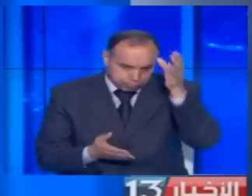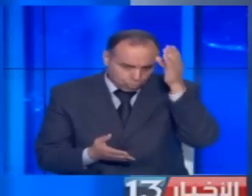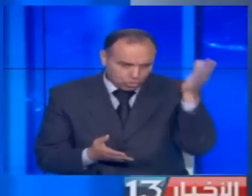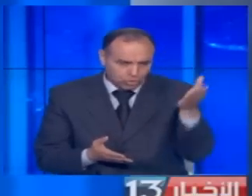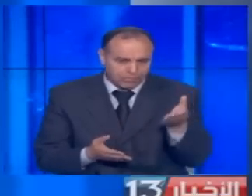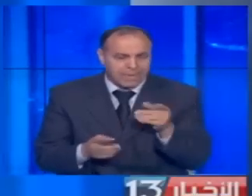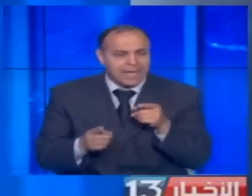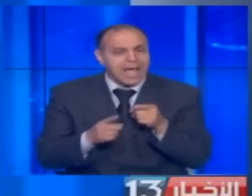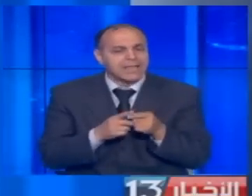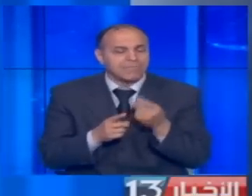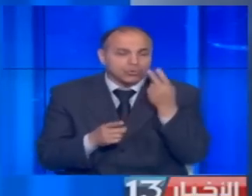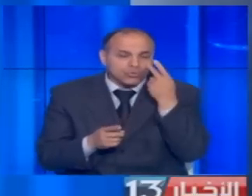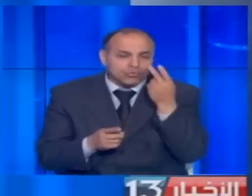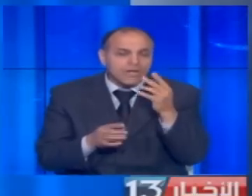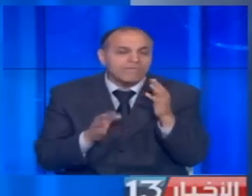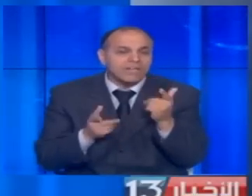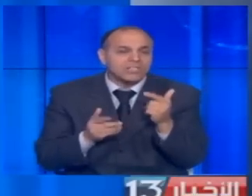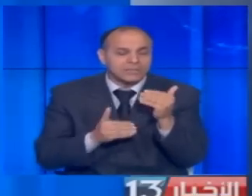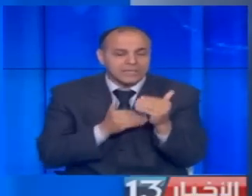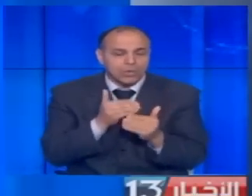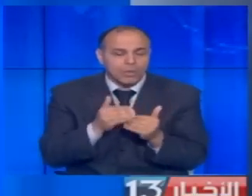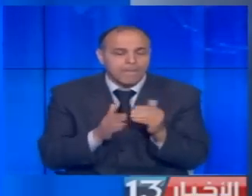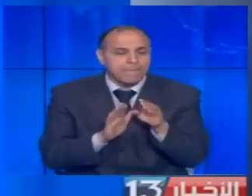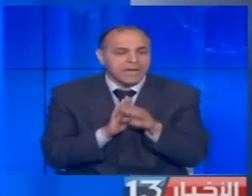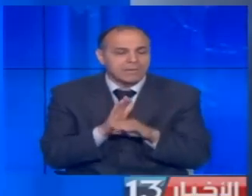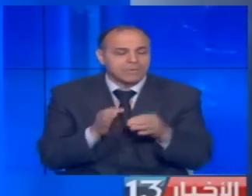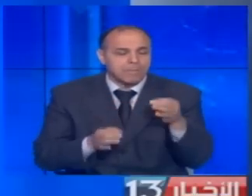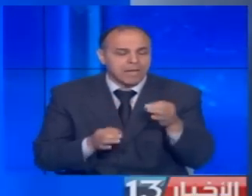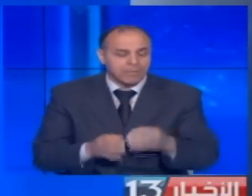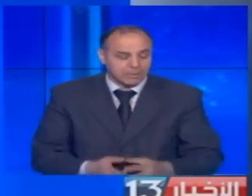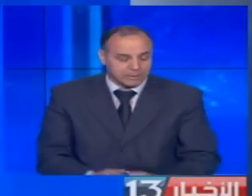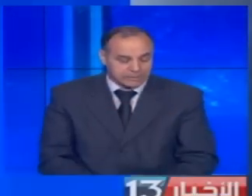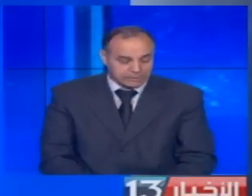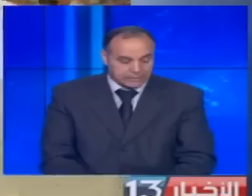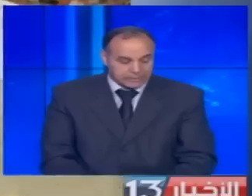بهدف النظر في كيفيه تطوير المنظومه القضائيه